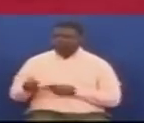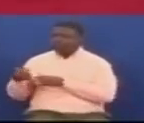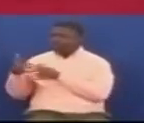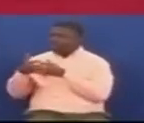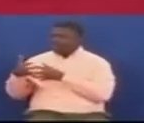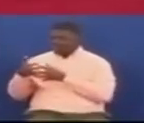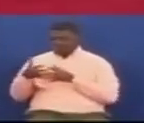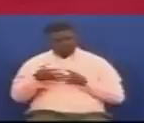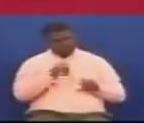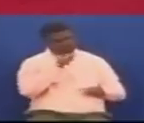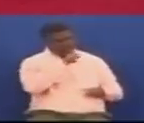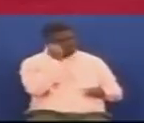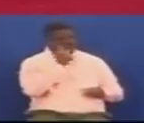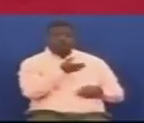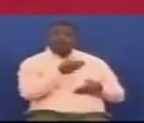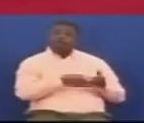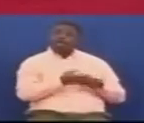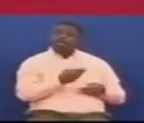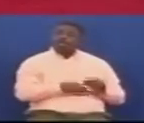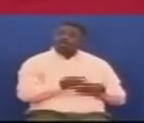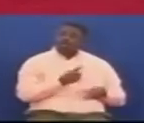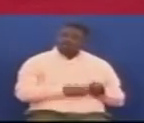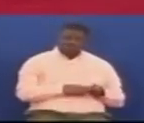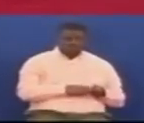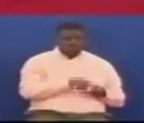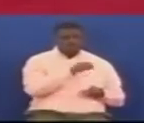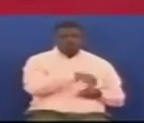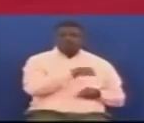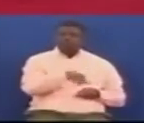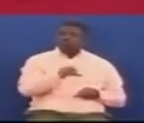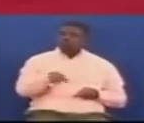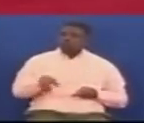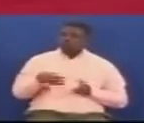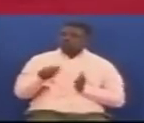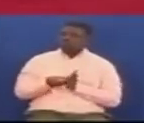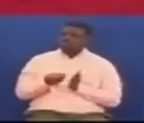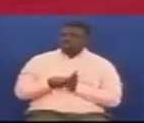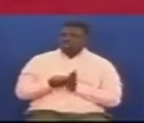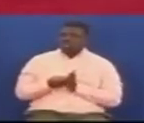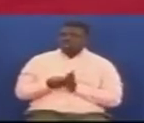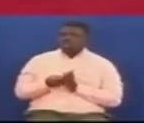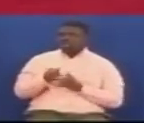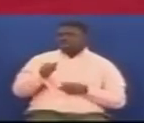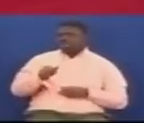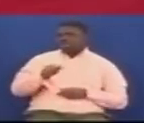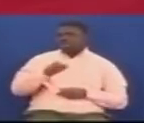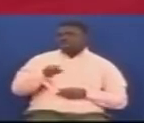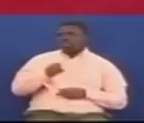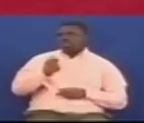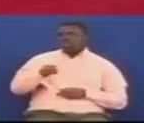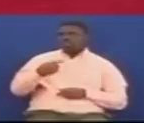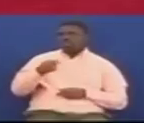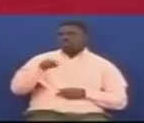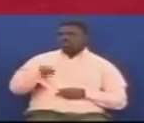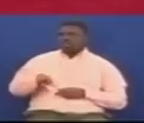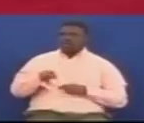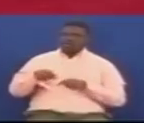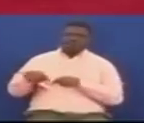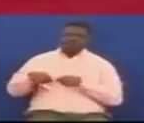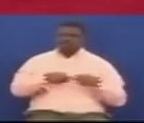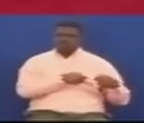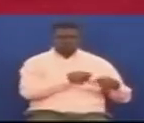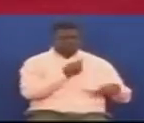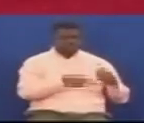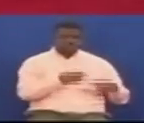Marekani, kudorora kwa soko la fedha katika nchi za Argentina na Uturuki, na mvutano wa kisiasa Mashariki ya